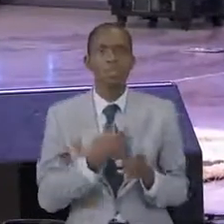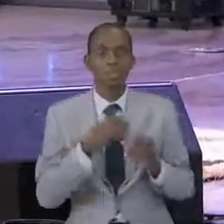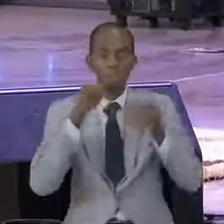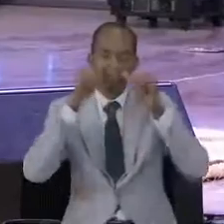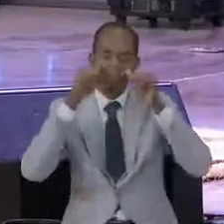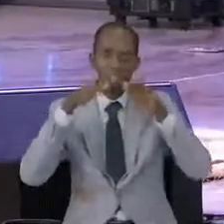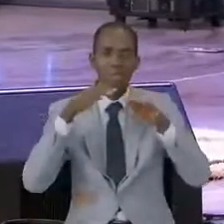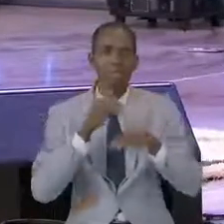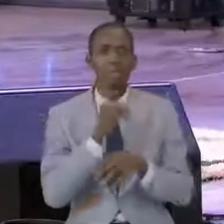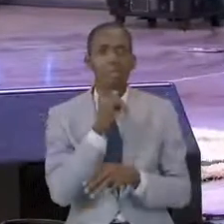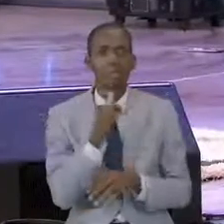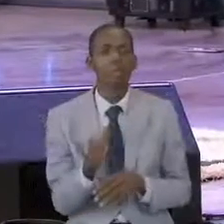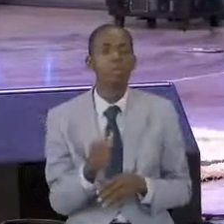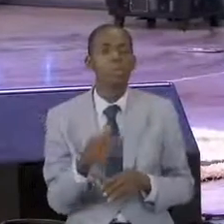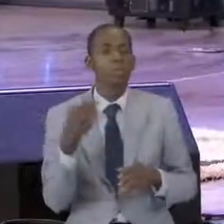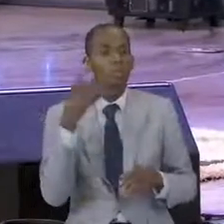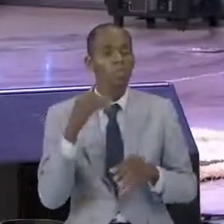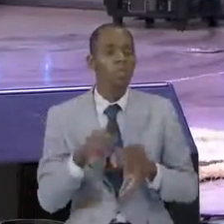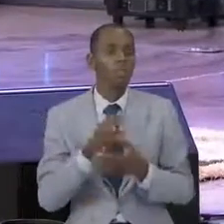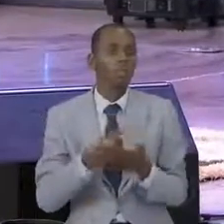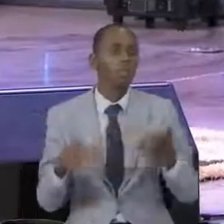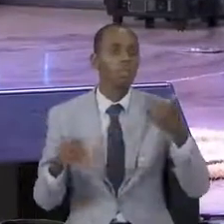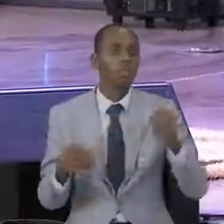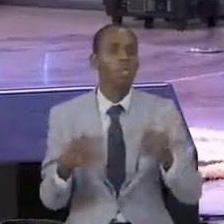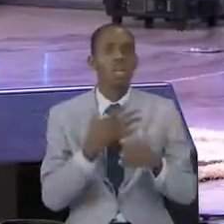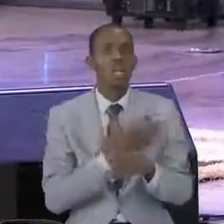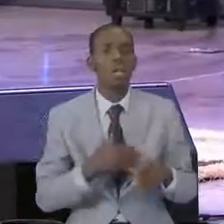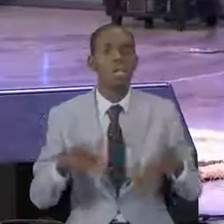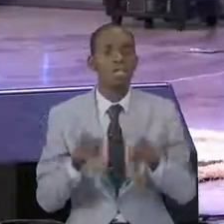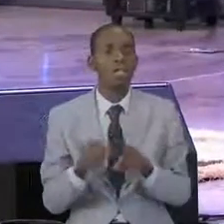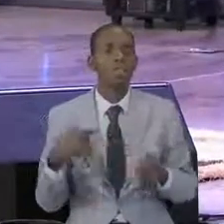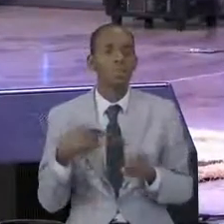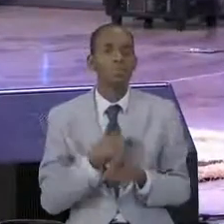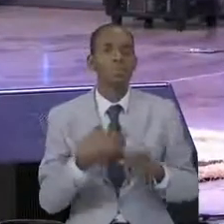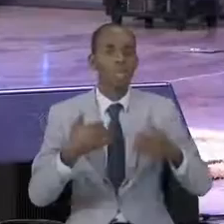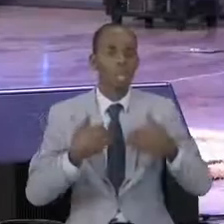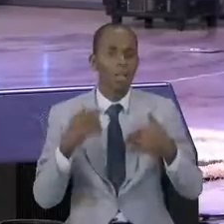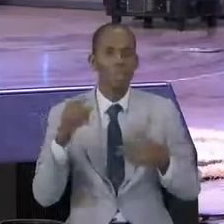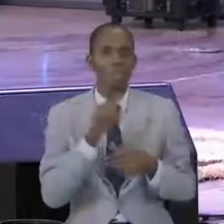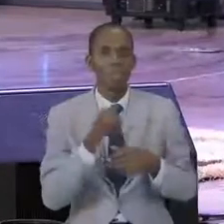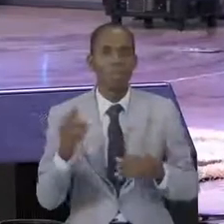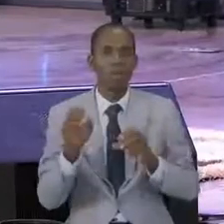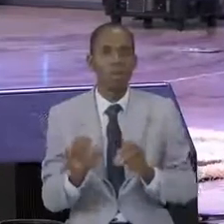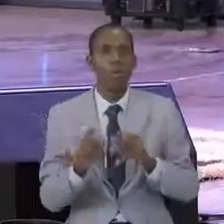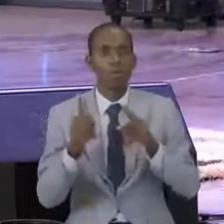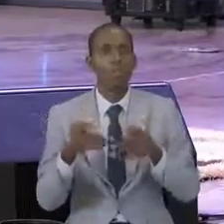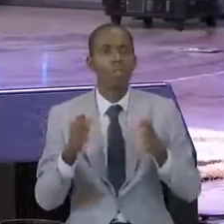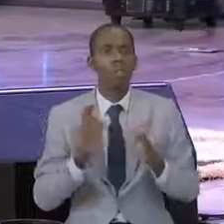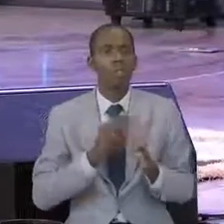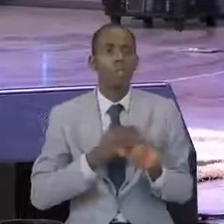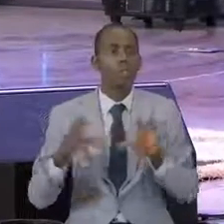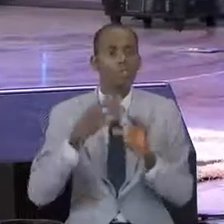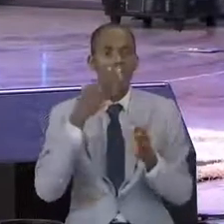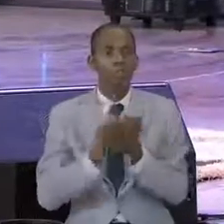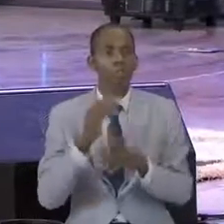si nous si nous ne nous relâchons pas verset 10 ainsi donc pendant que nous en avons l'occasion